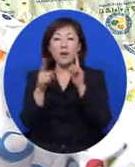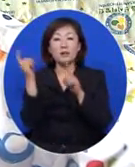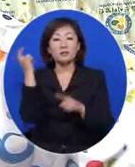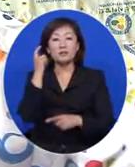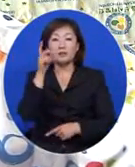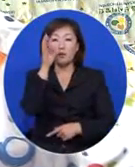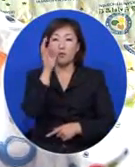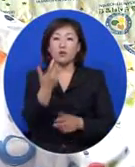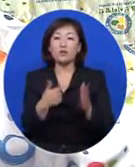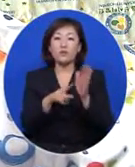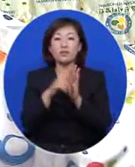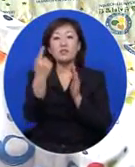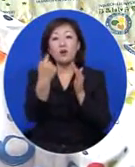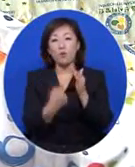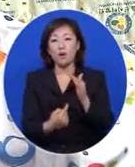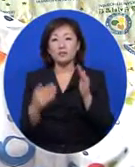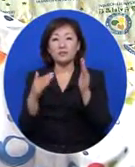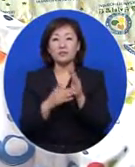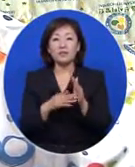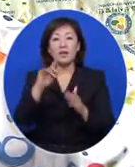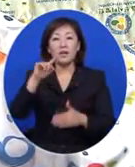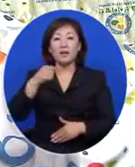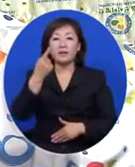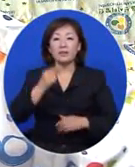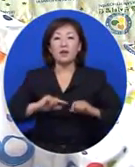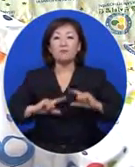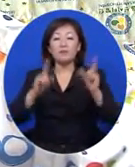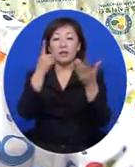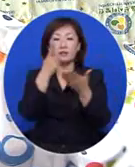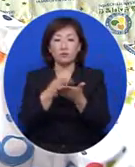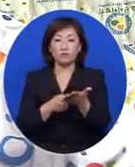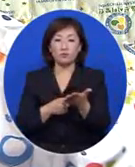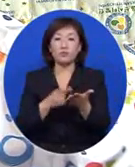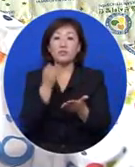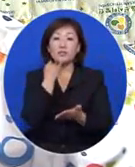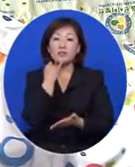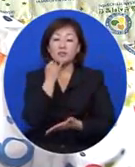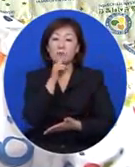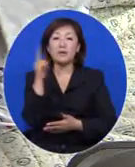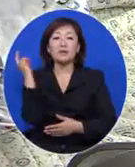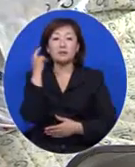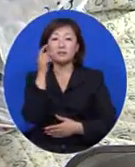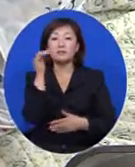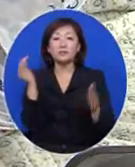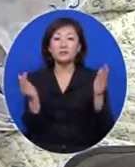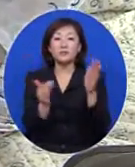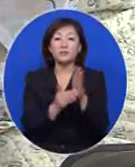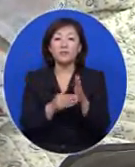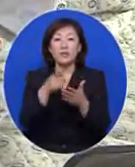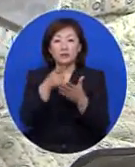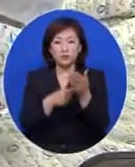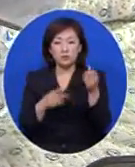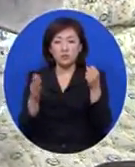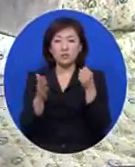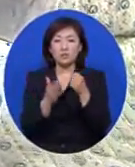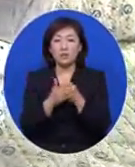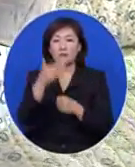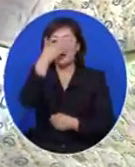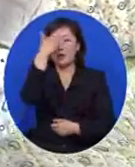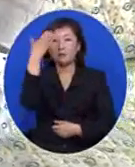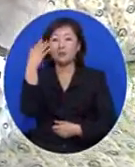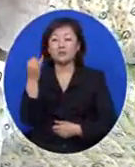들어보려고 왔더만은 그 이튿날부터 수술을 해도 괜찮겠다 해서 했습니다. 수술 덕분에